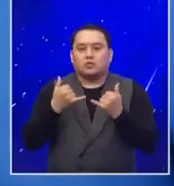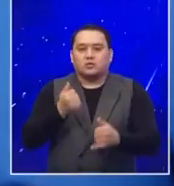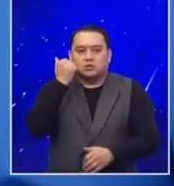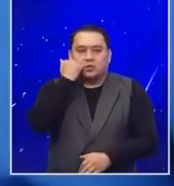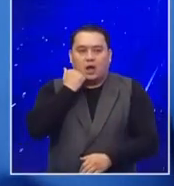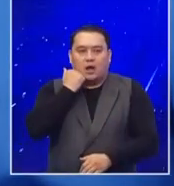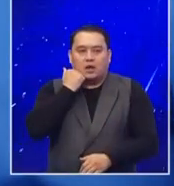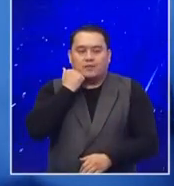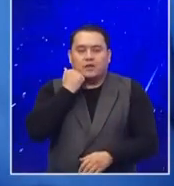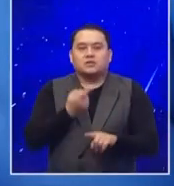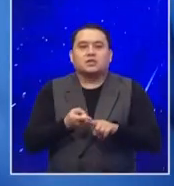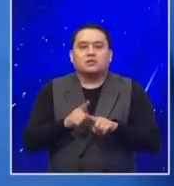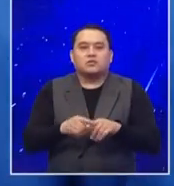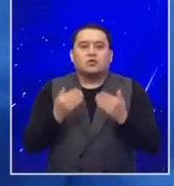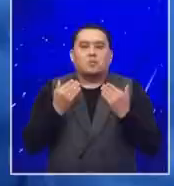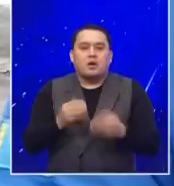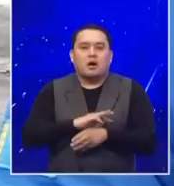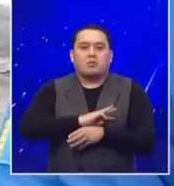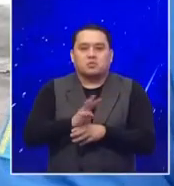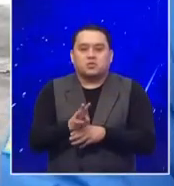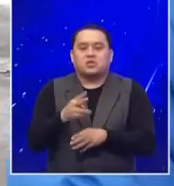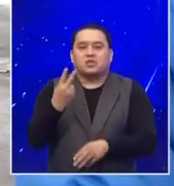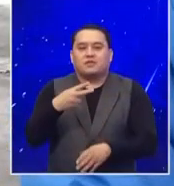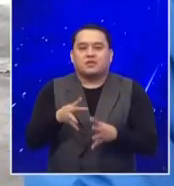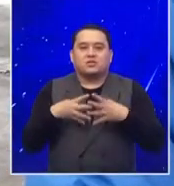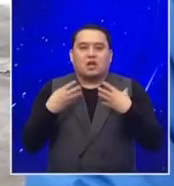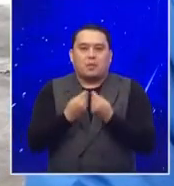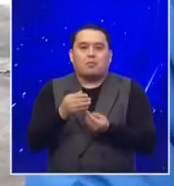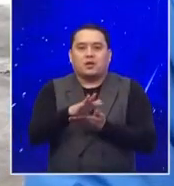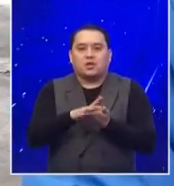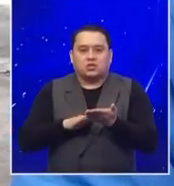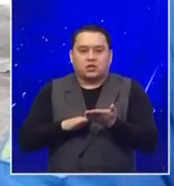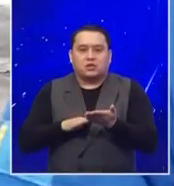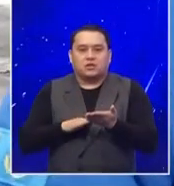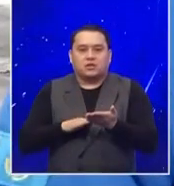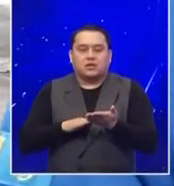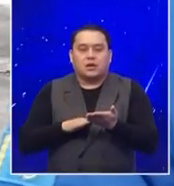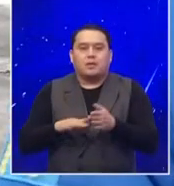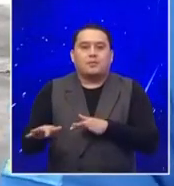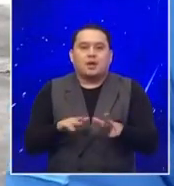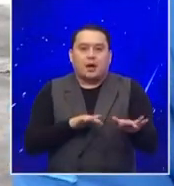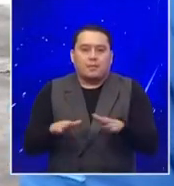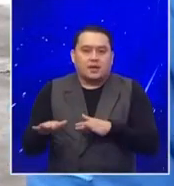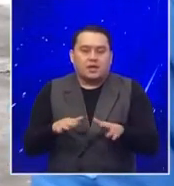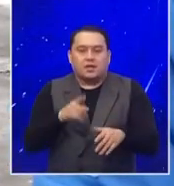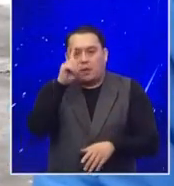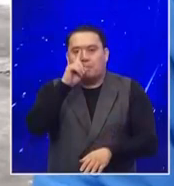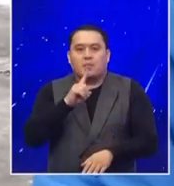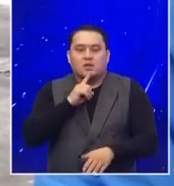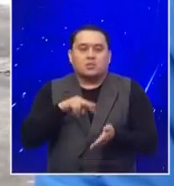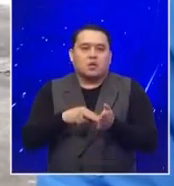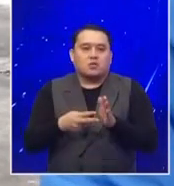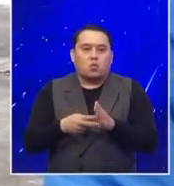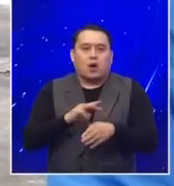«Бахты отпасы». За сегодня мы охватили 20 семей и намерены продолжать данное мероприятие. На этот месяц мы